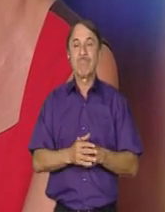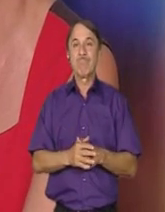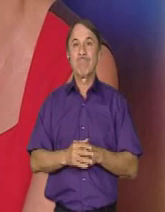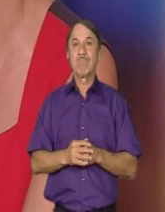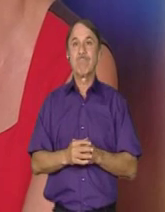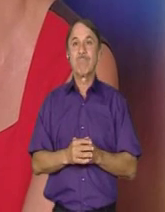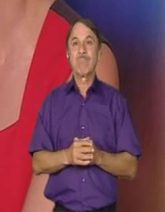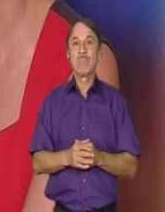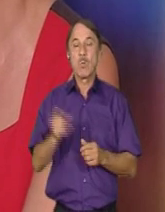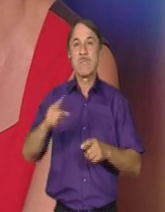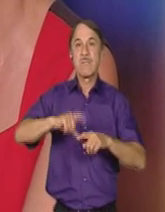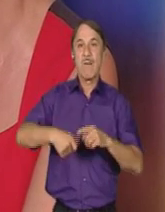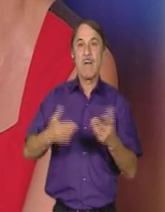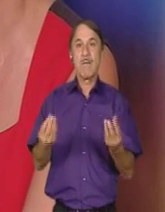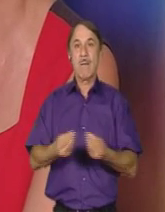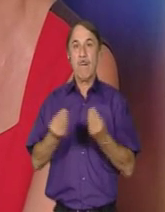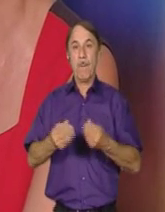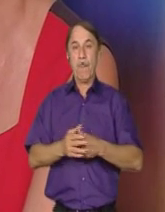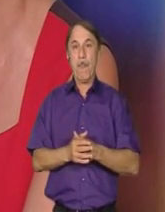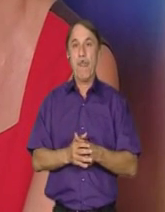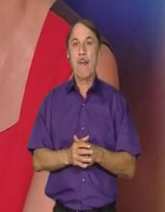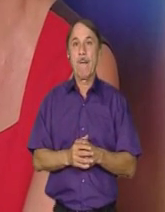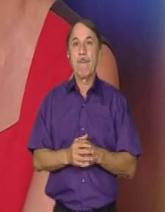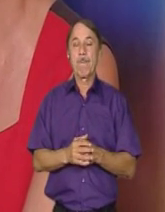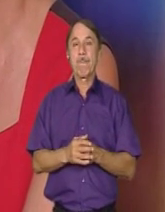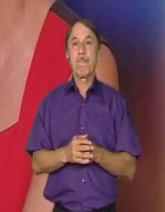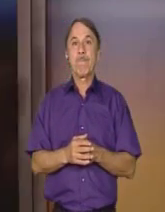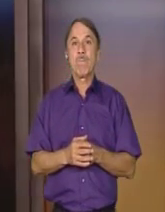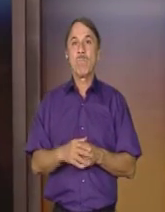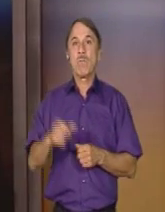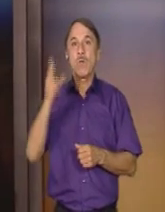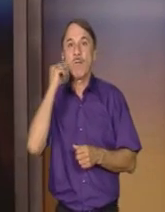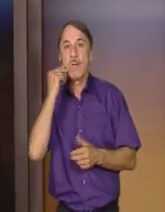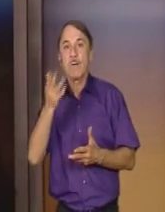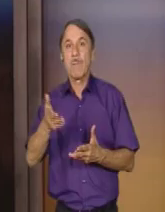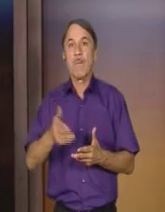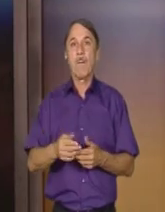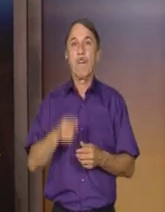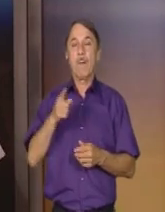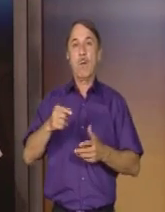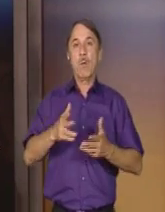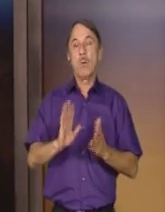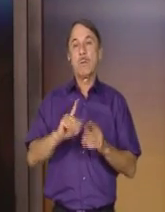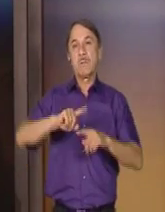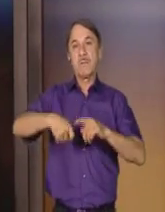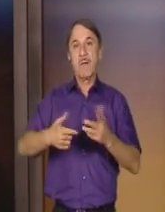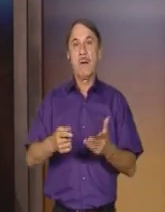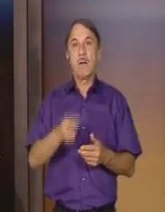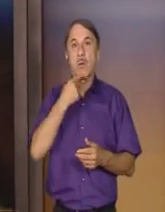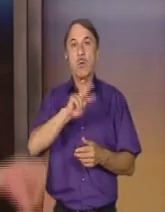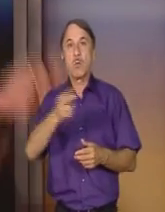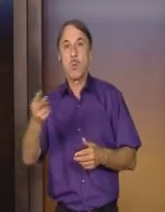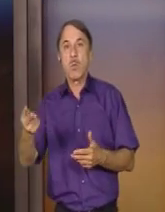Kanskog festivala, samo još fali crveni tepih. Otvrđava, izgleda kao Eiffelova kula, s tim što je korisnije od Eiffelove kule. Eiffelova